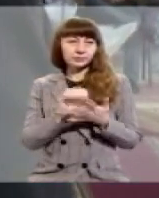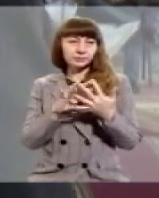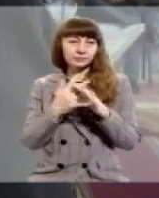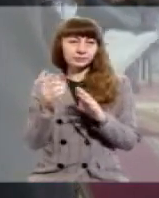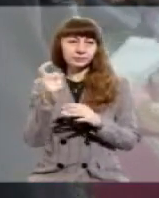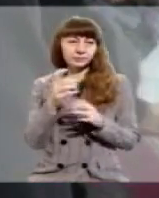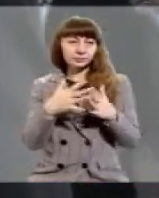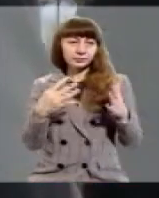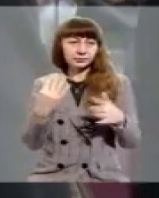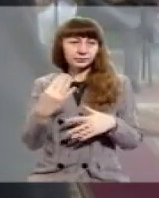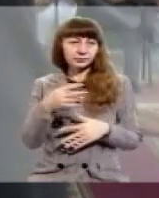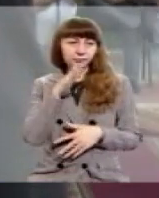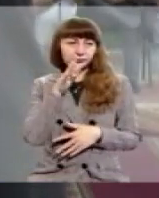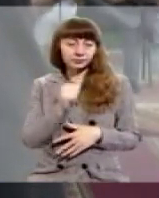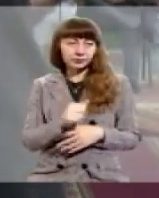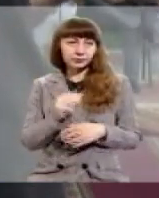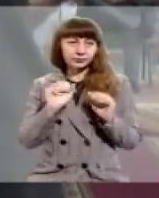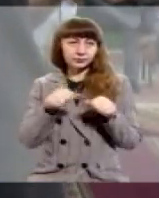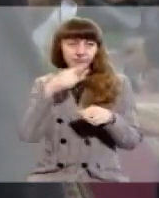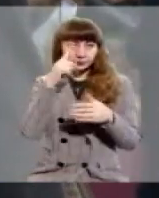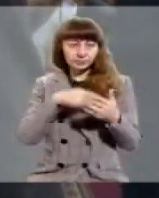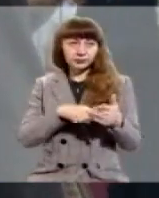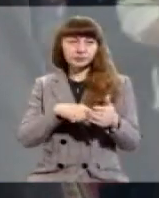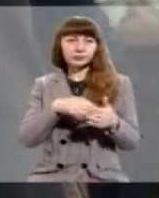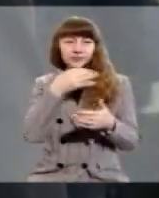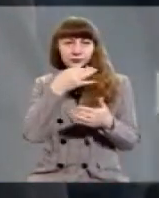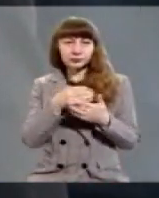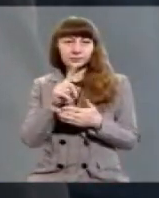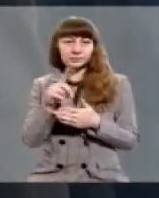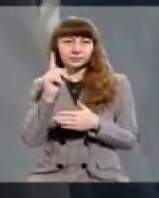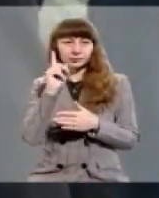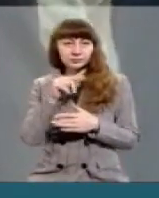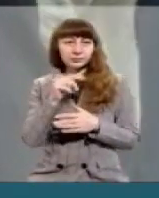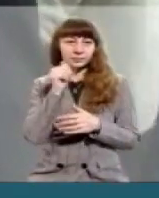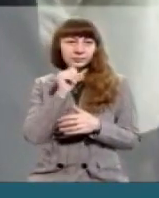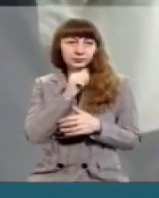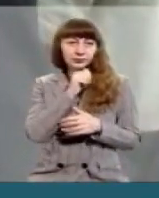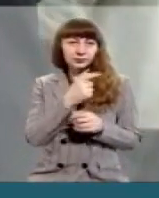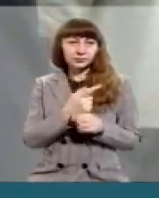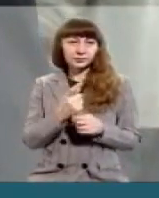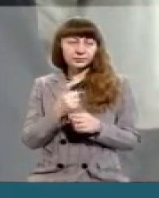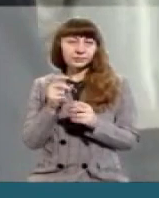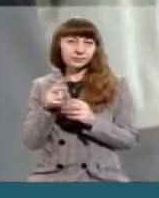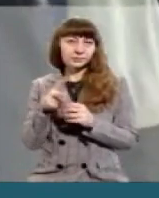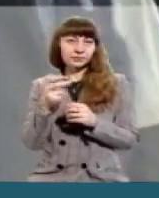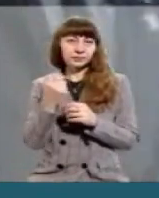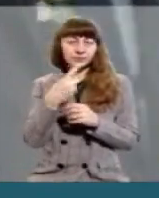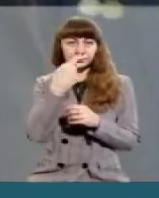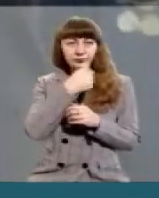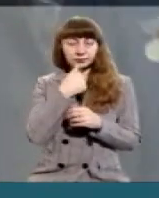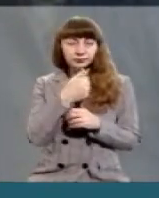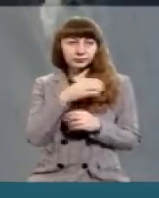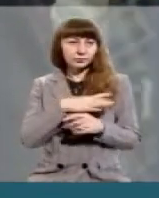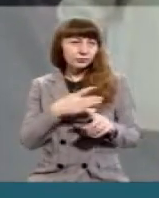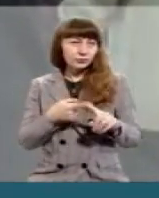Пшеница твердая, мягкая. Ауыл шаруашылығымен айналысып келе жатқаныма 40 жылдан асты. Қырсырым білемін деп нақты айта аламын.